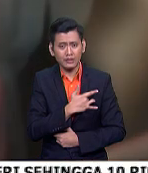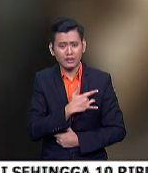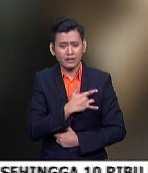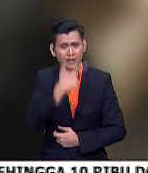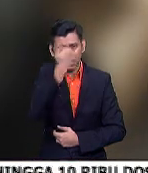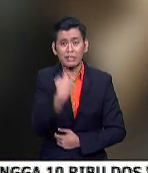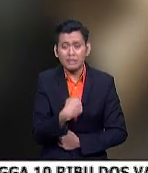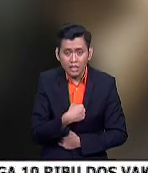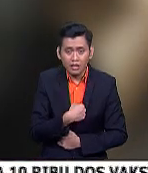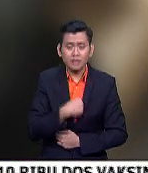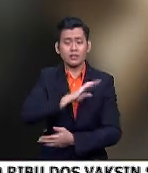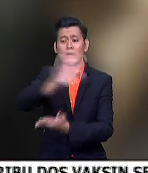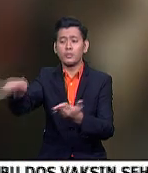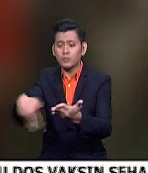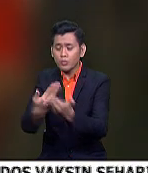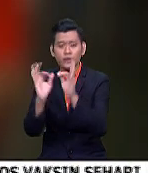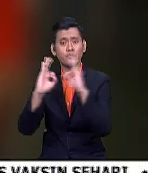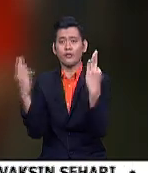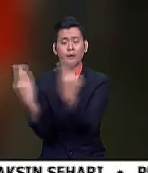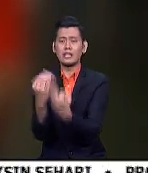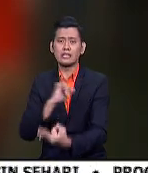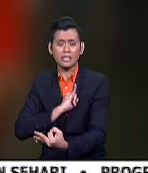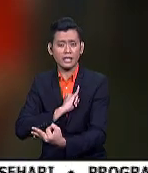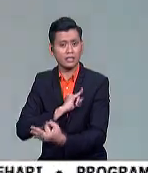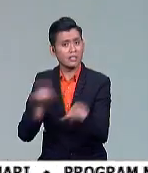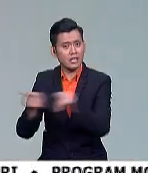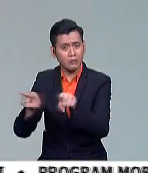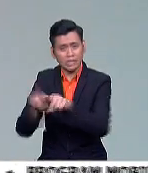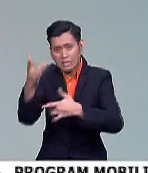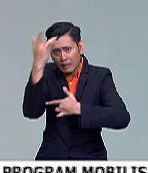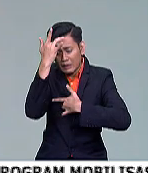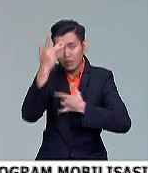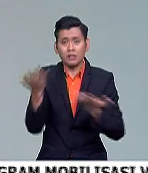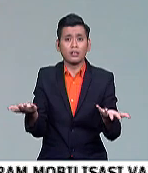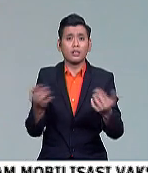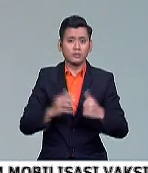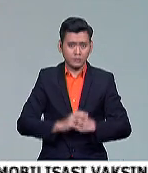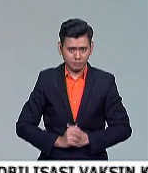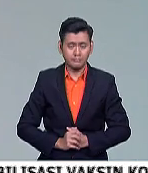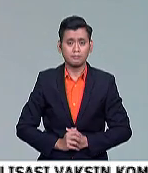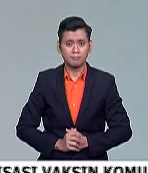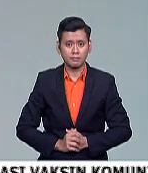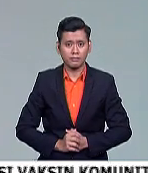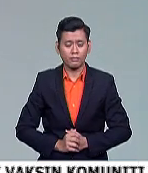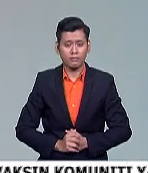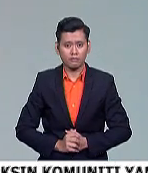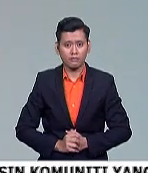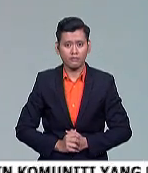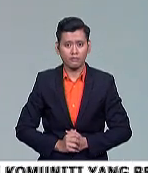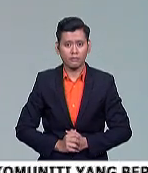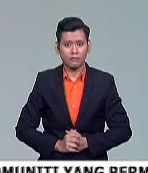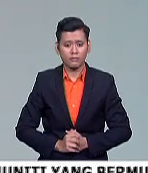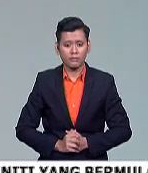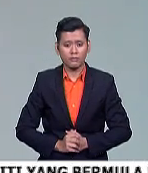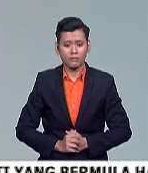rumah dengan tidak ada orang yang negatif. Wife bagi video. Dia